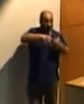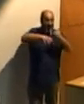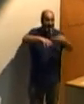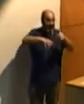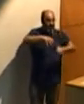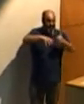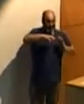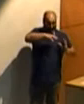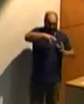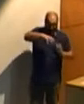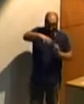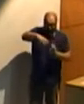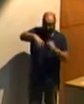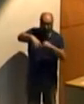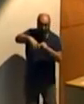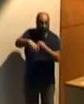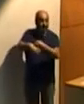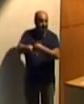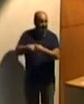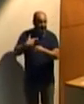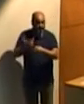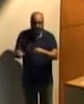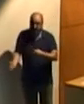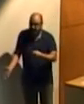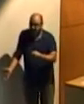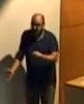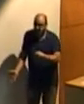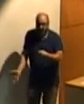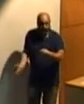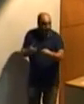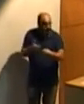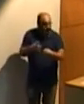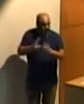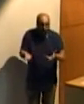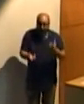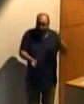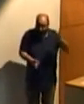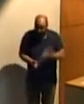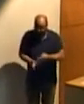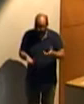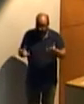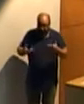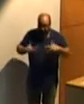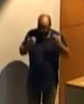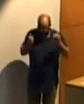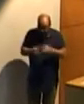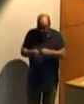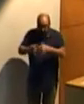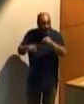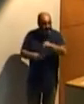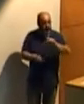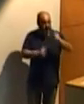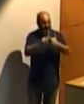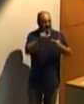sur cette planète il y en a toujours ce mystère qui nous dit me tiens qu'est-ce que ceux vivant comment s'est-il mis en place et on va voir que ce second point